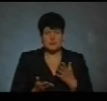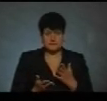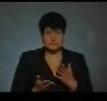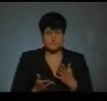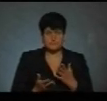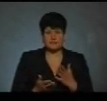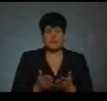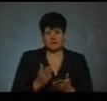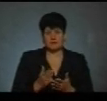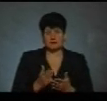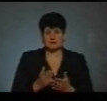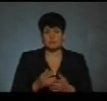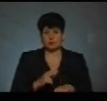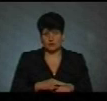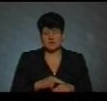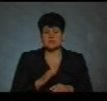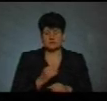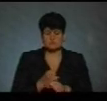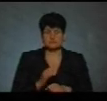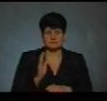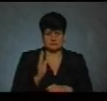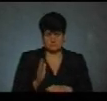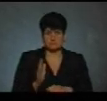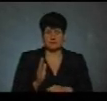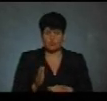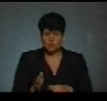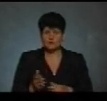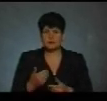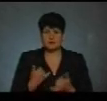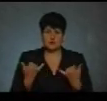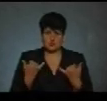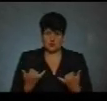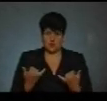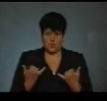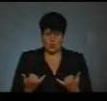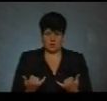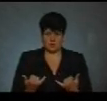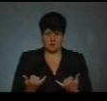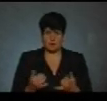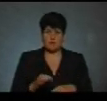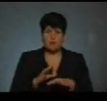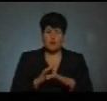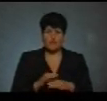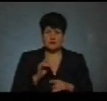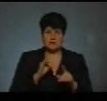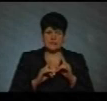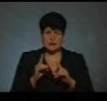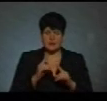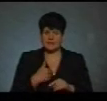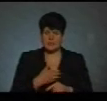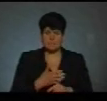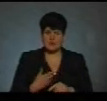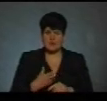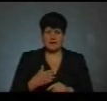реакція відповідна є поліції, вона буде. Ми сьогодні якраз проводили нараду, навіть не ми,